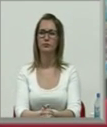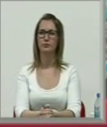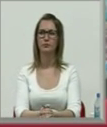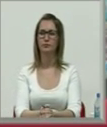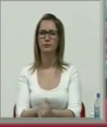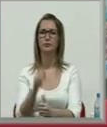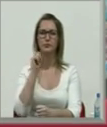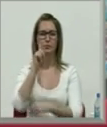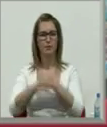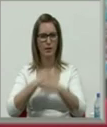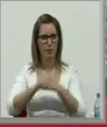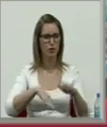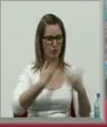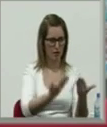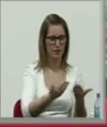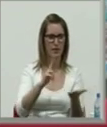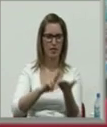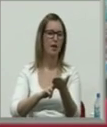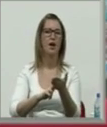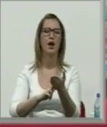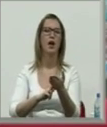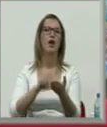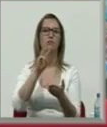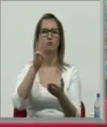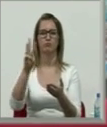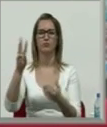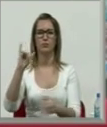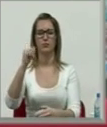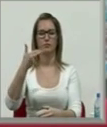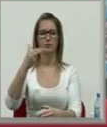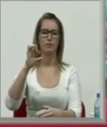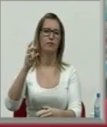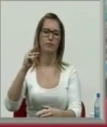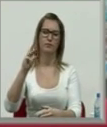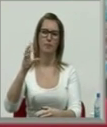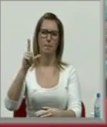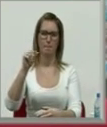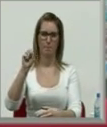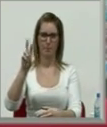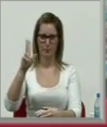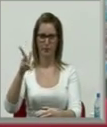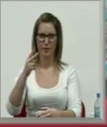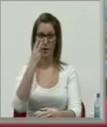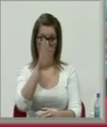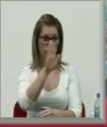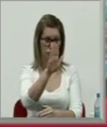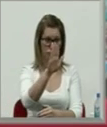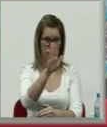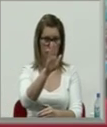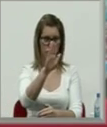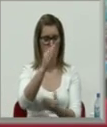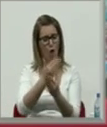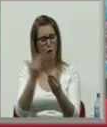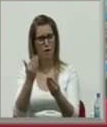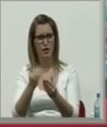Pracodawcy na stronie InvestParku oferują swoje oferty zatrudnienia, oferty pracy.